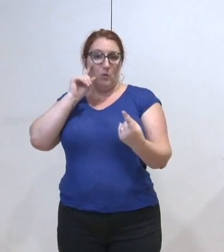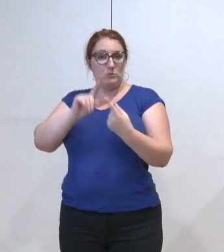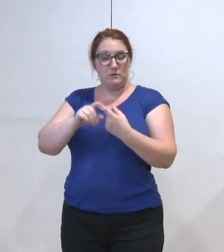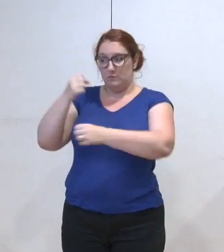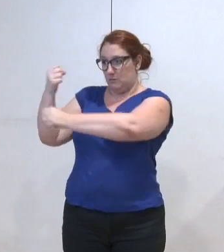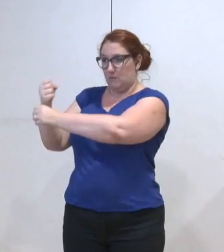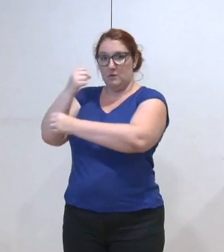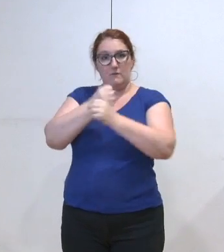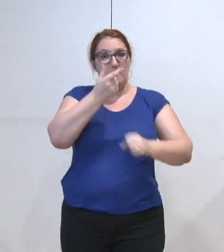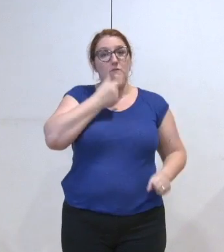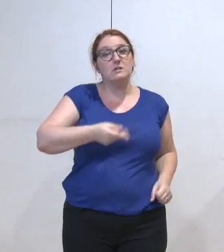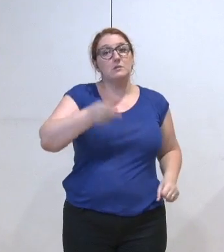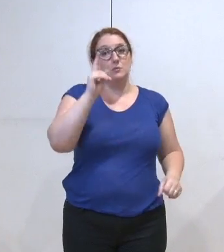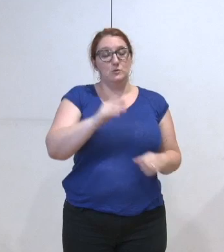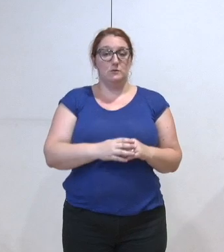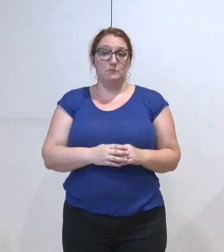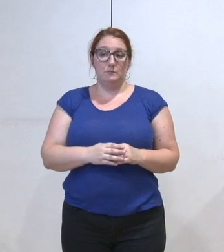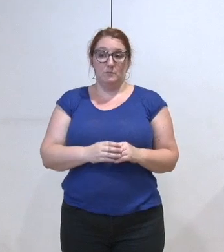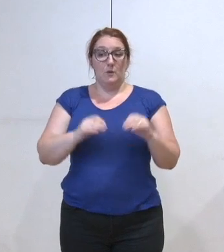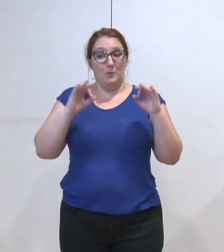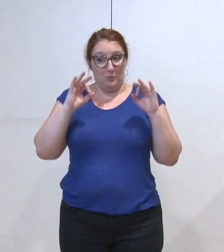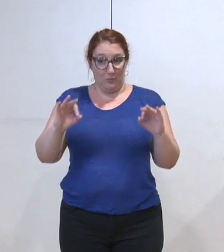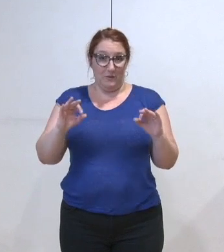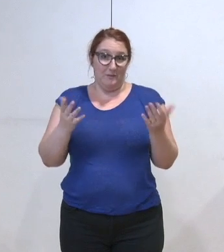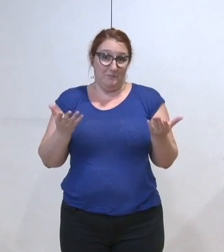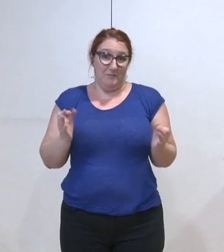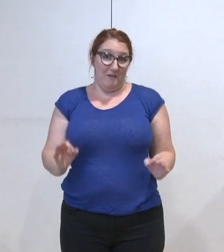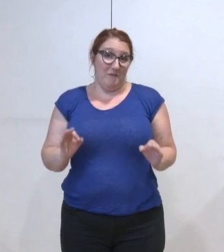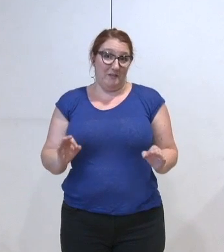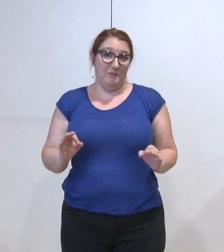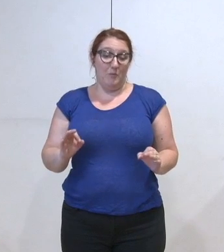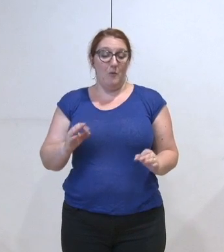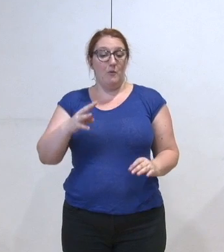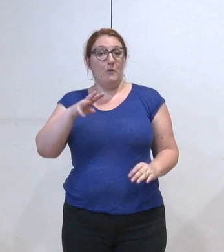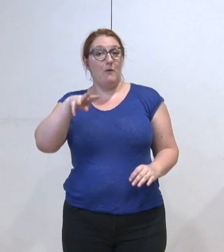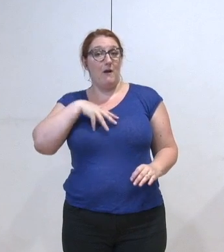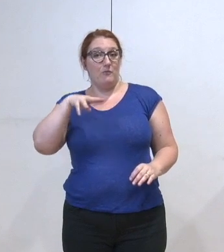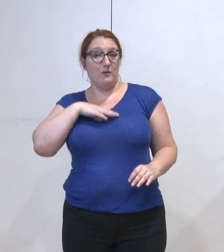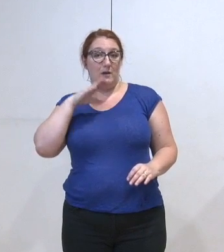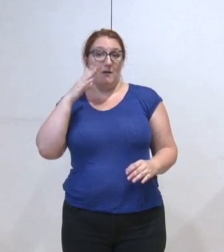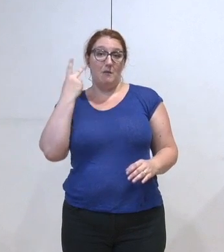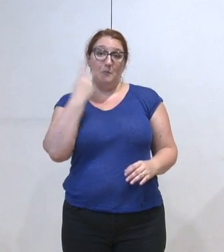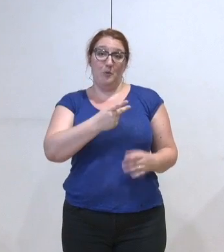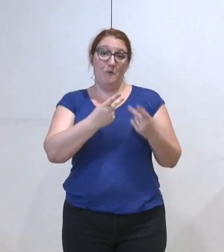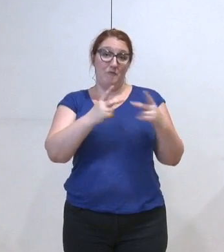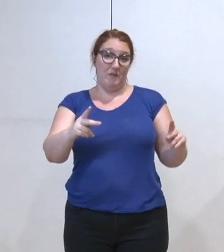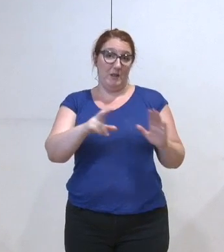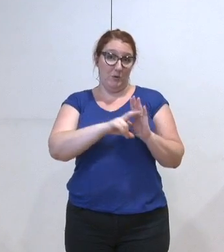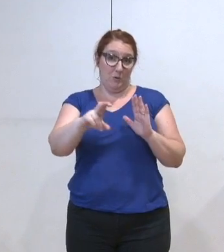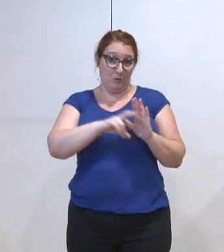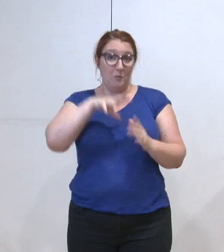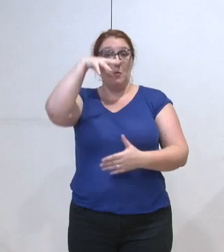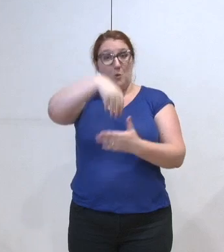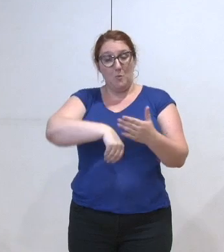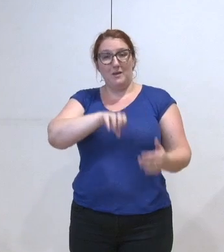travail et oui effectivement parmi les avocats de la ville de Grenoble il il y a éic